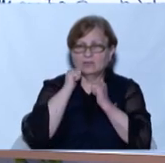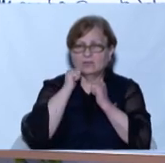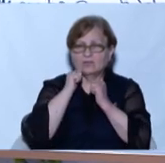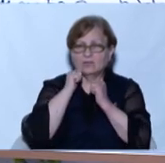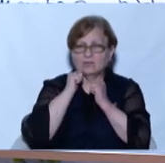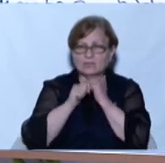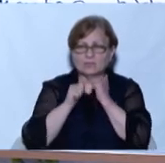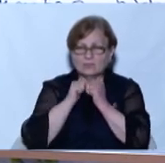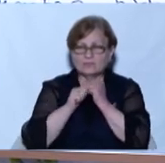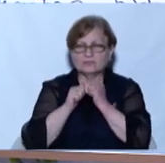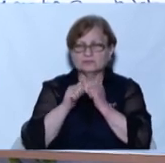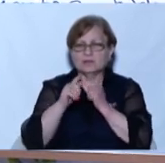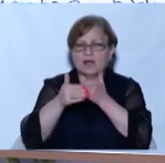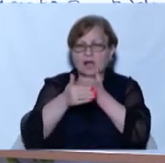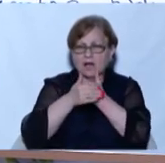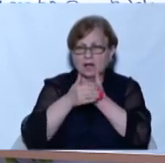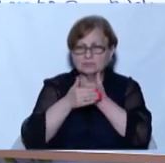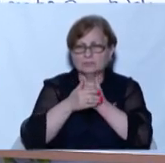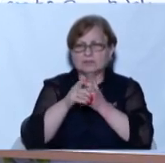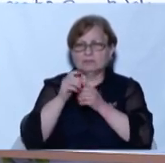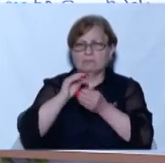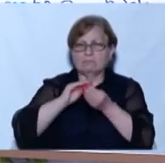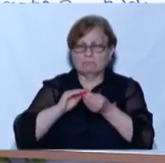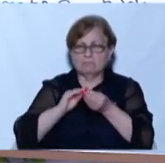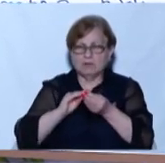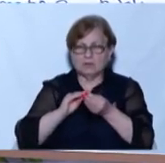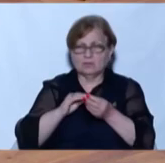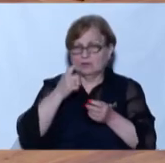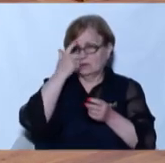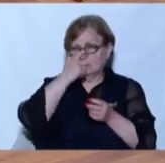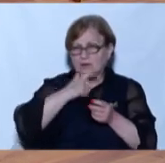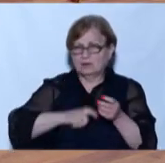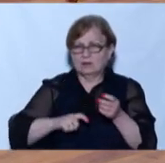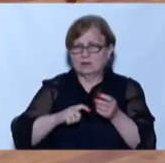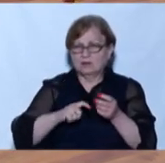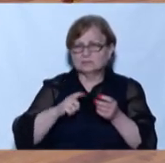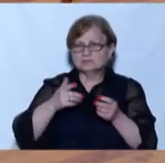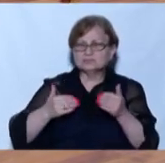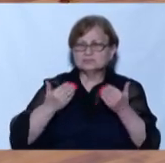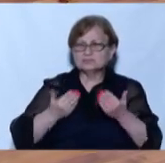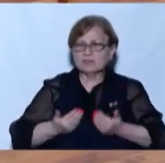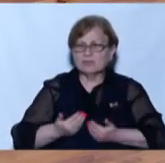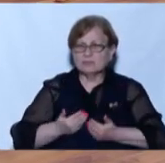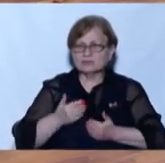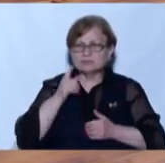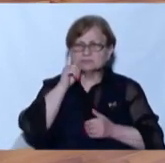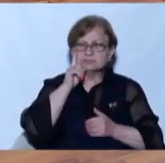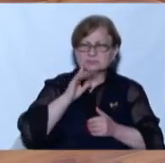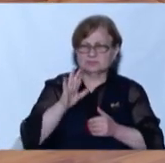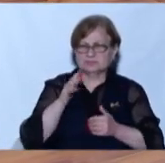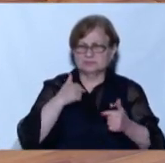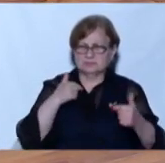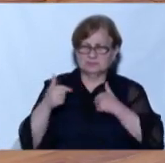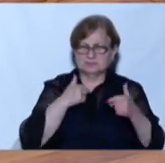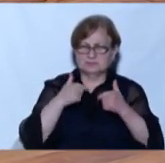მეგობარი, სულ იყოს ახლობელი, სულ იყოს თავისი ძალიან ოღრო-ჩოღრო ცხოვრებით, თავი ძალიან ეკლიანი ცხოვრებით.